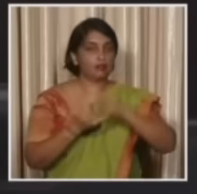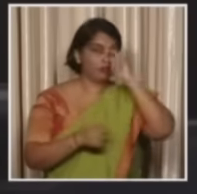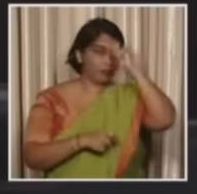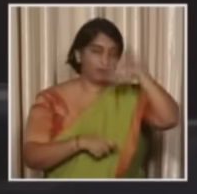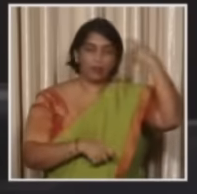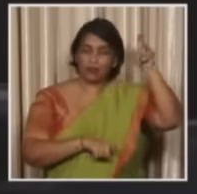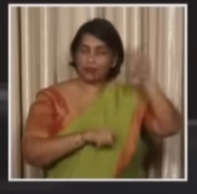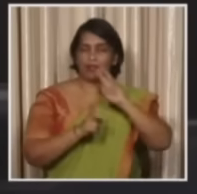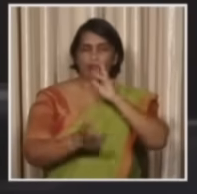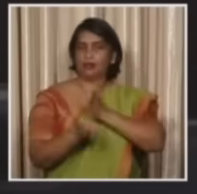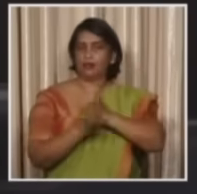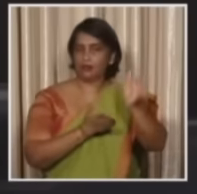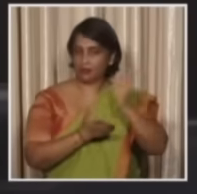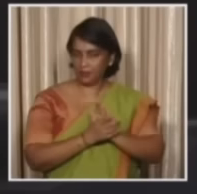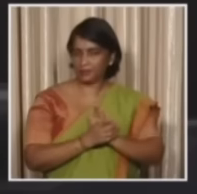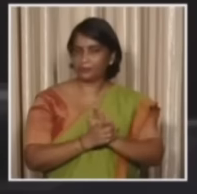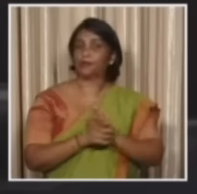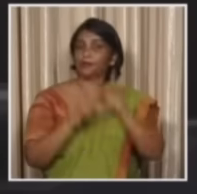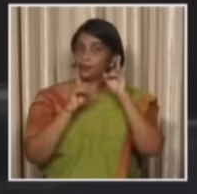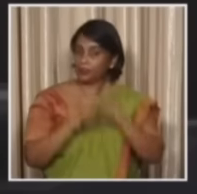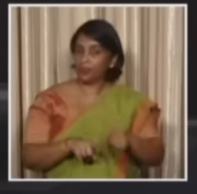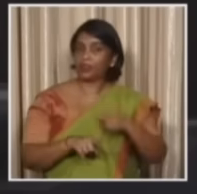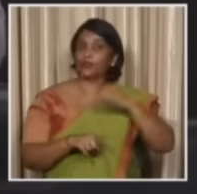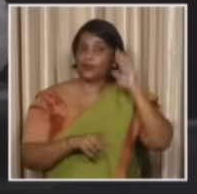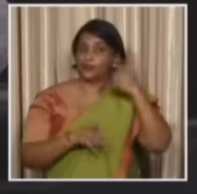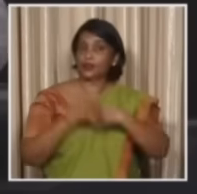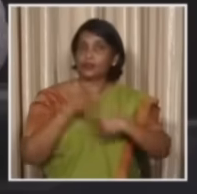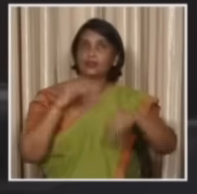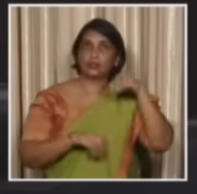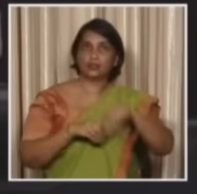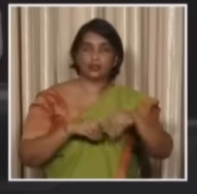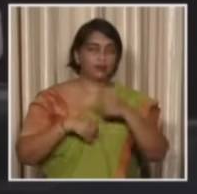මහත්මීන්ව රවට්ටලා තියෙනවා. ඉතින් මේ විශේෂයෙන්ම මේ ඡන්ද